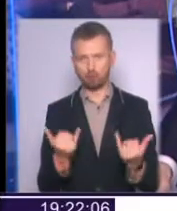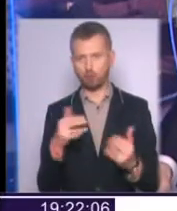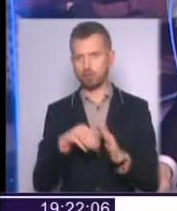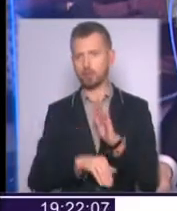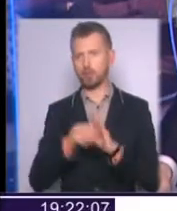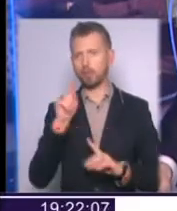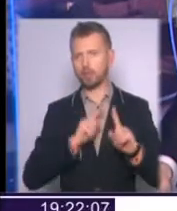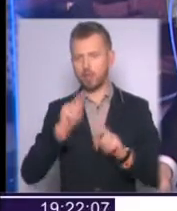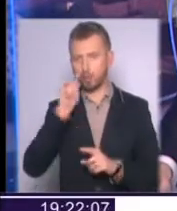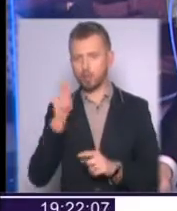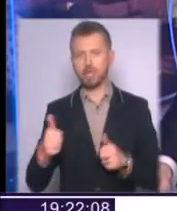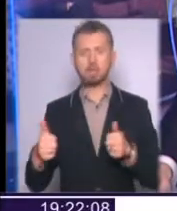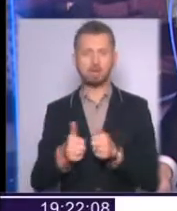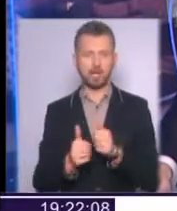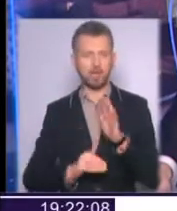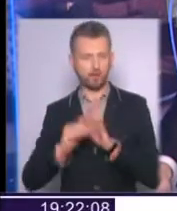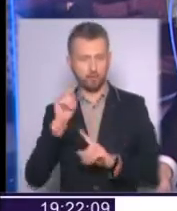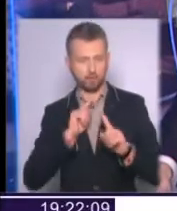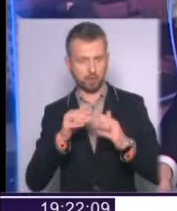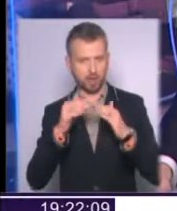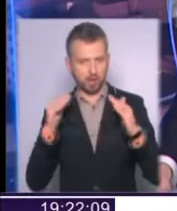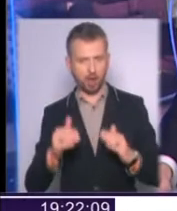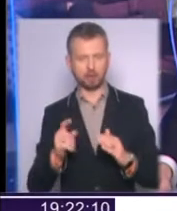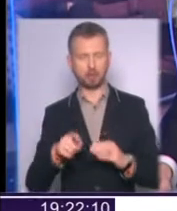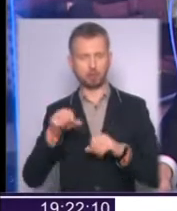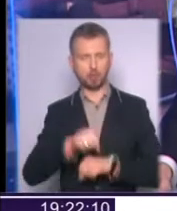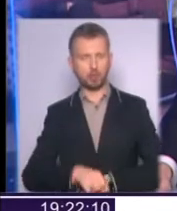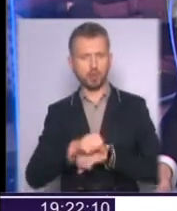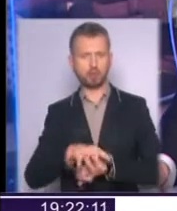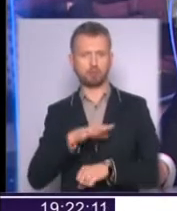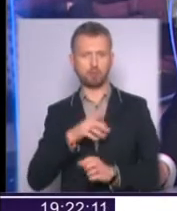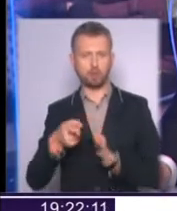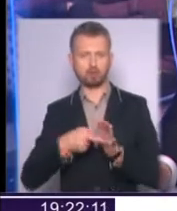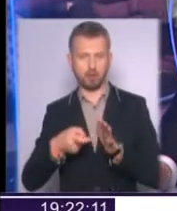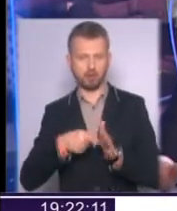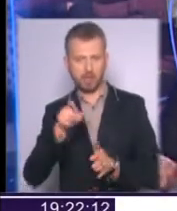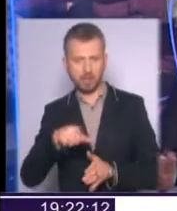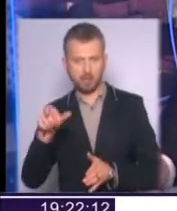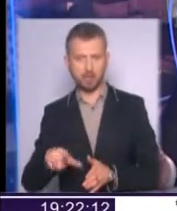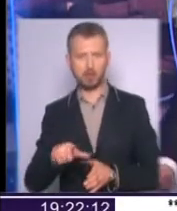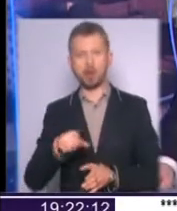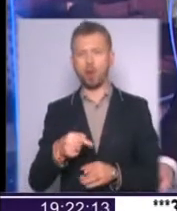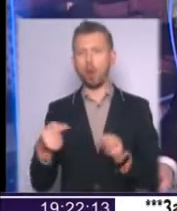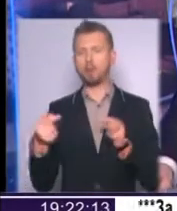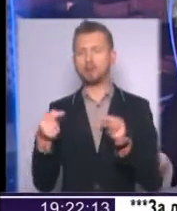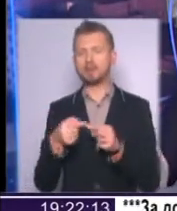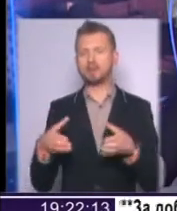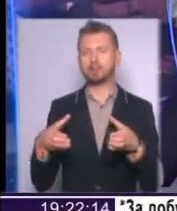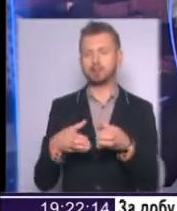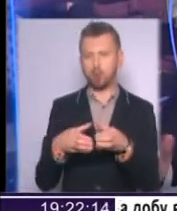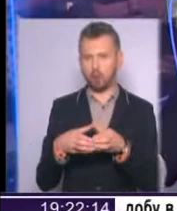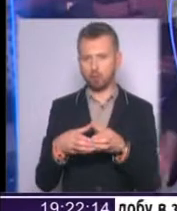Верховній Раді України, біля Верховної Ради. З протестами були шахтарі. Відомо, опозиційний блок залишив засідання